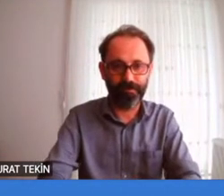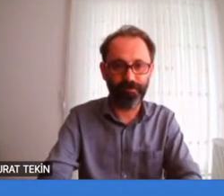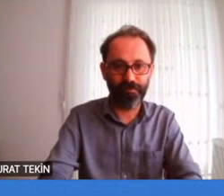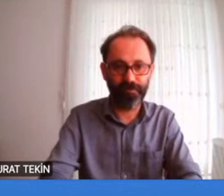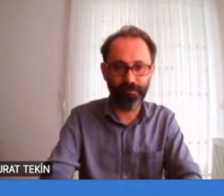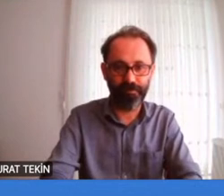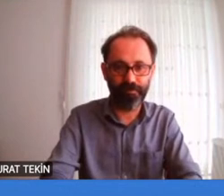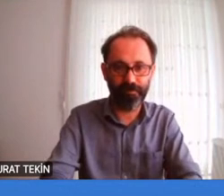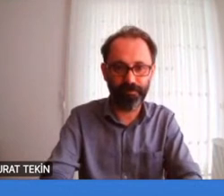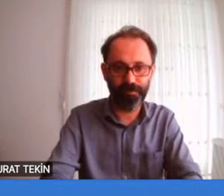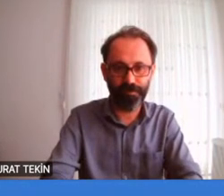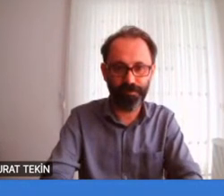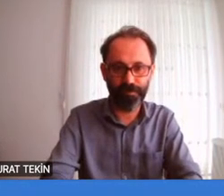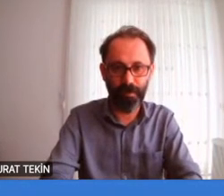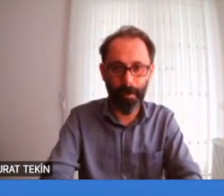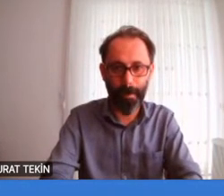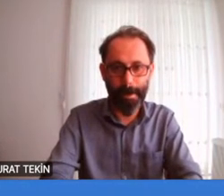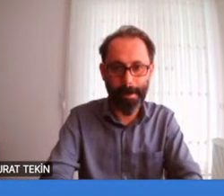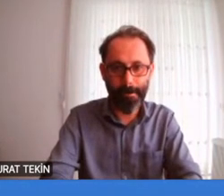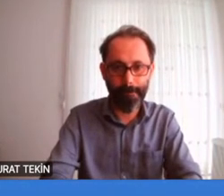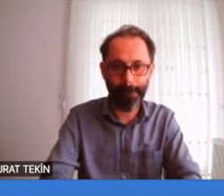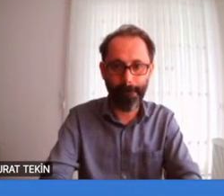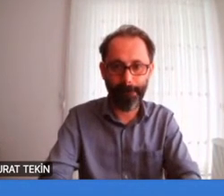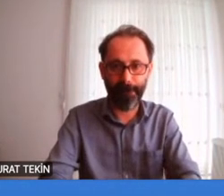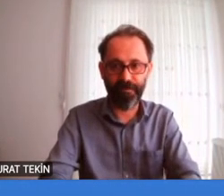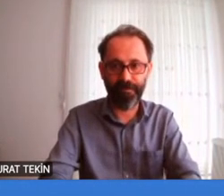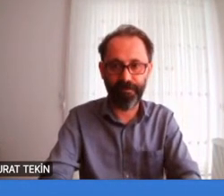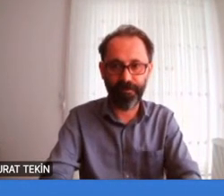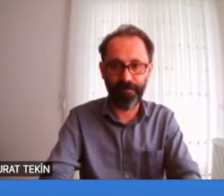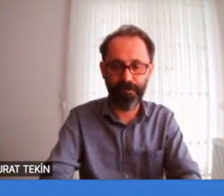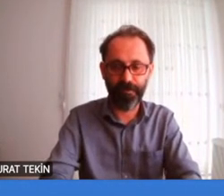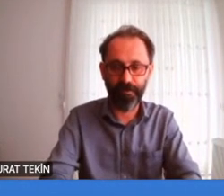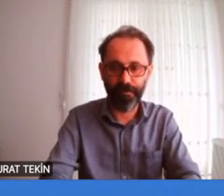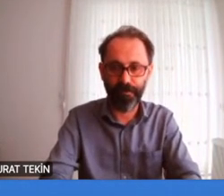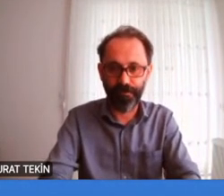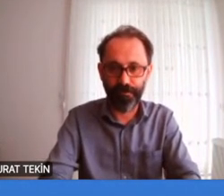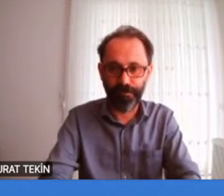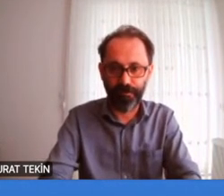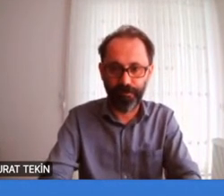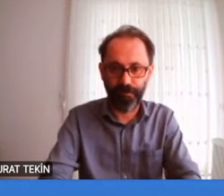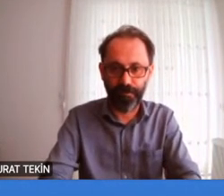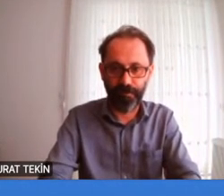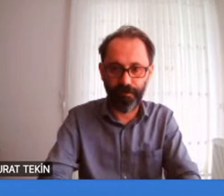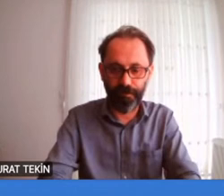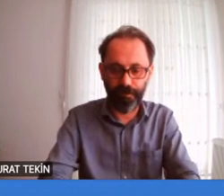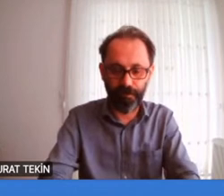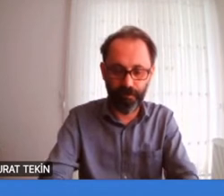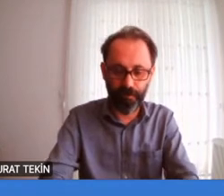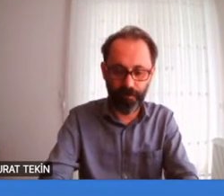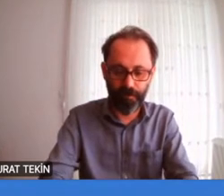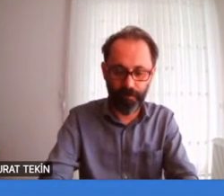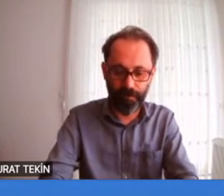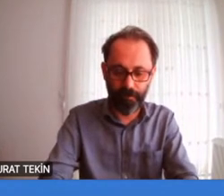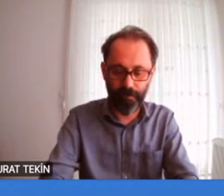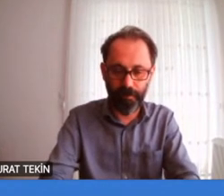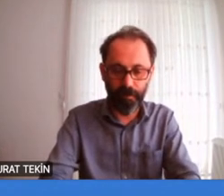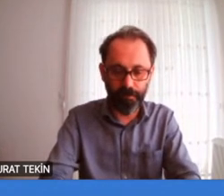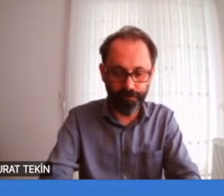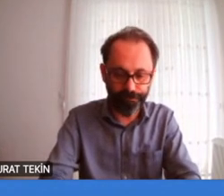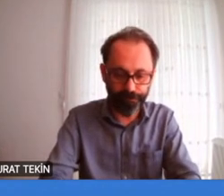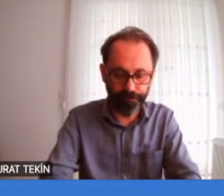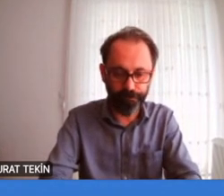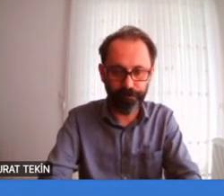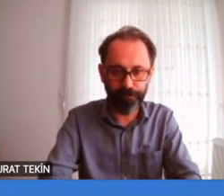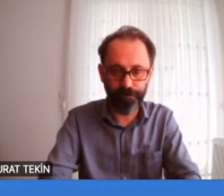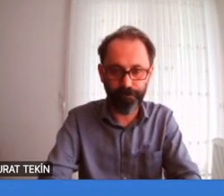eğer benim bildiğim kadarıyla 3 grup var. Bir oyuncularımız var. Teknik ekip var.